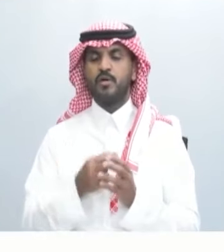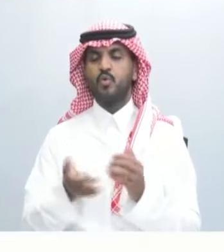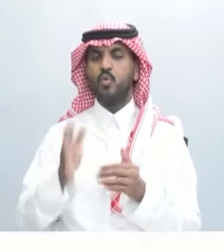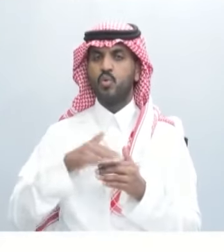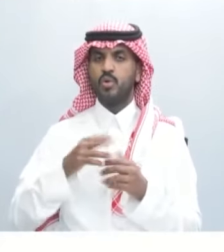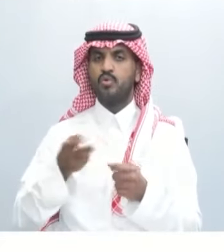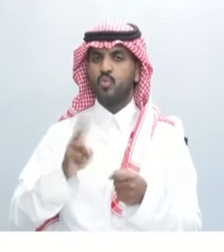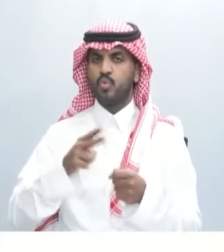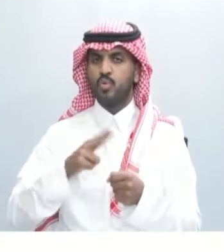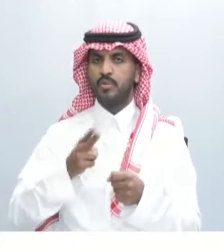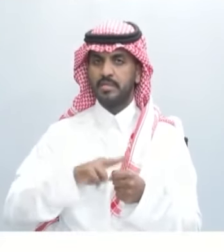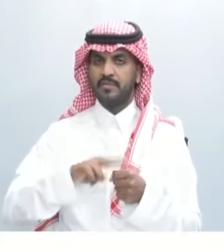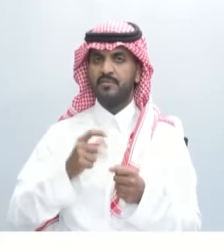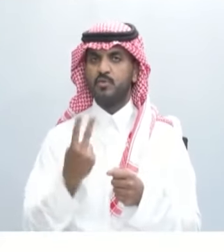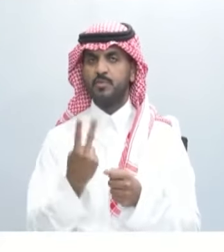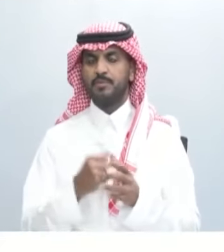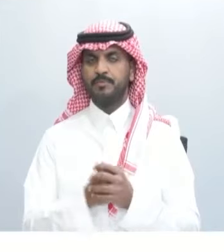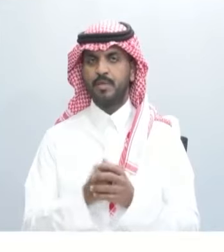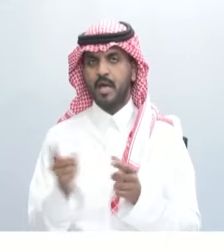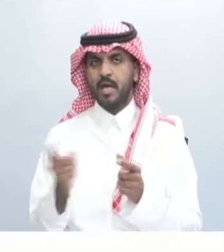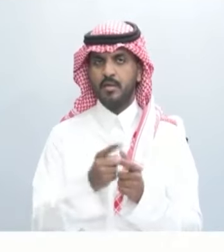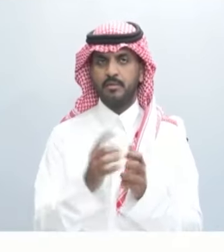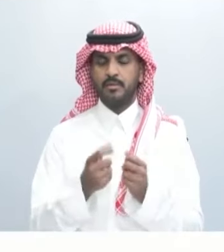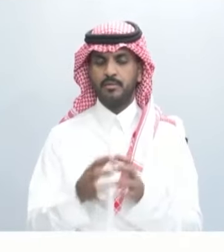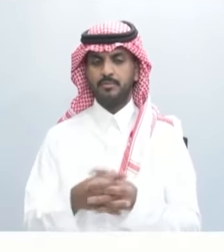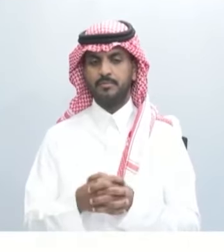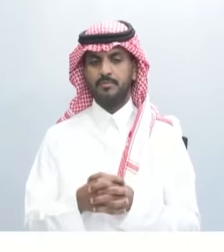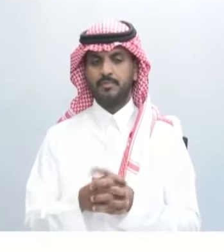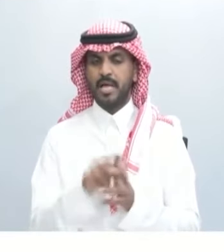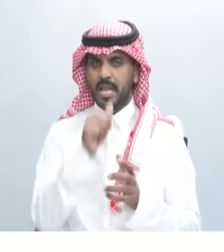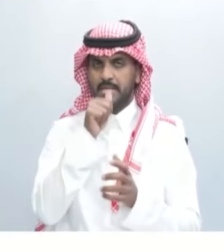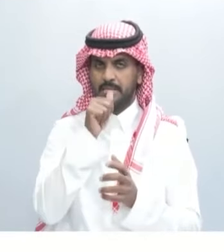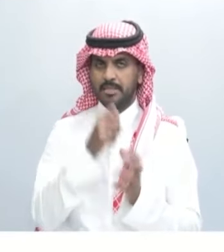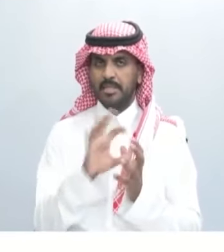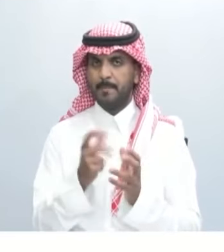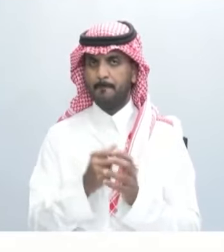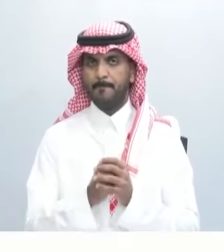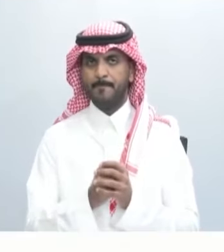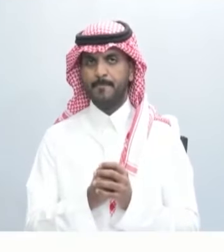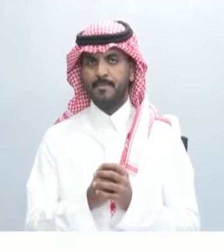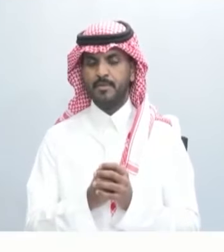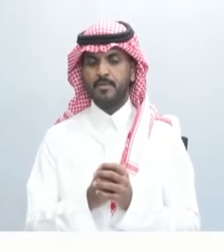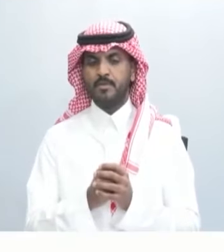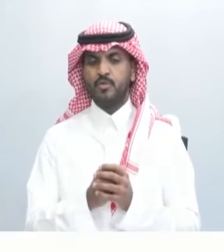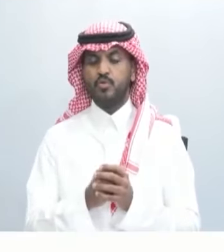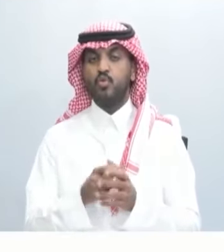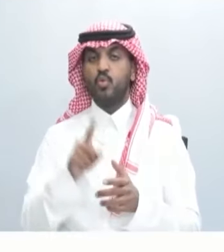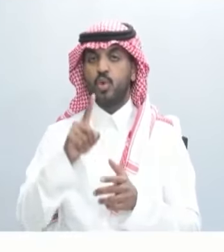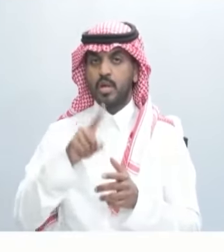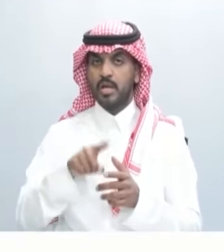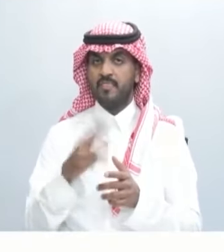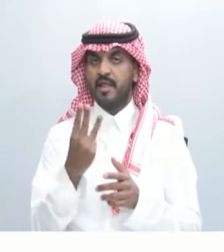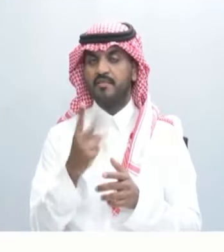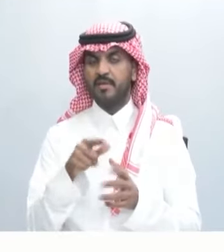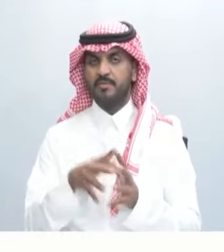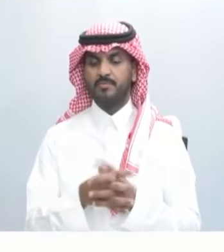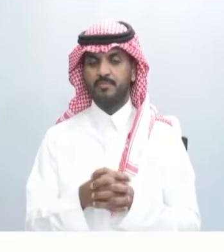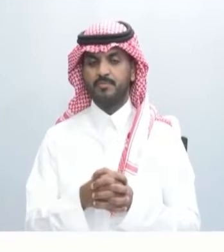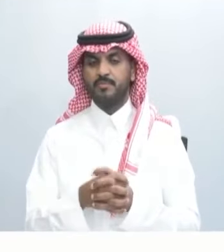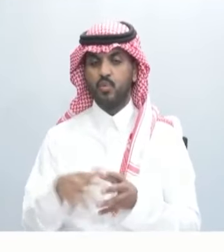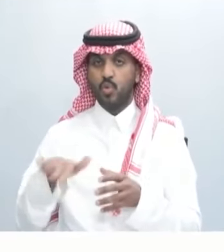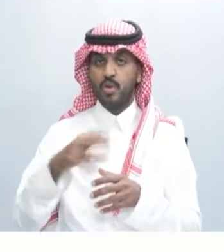يومين حتى اخر خط الاعداد هنا طيب ابنائي العصير كل كم كل ثلاثه ايام يظهر حرف العين